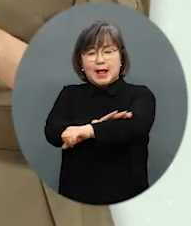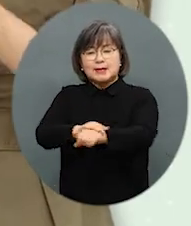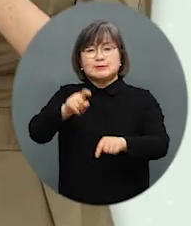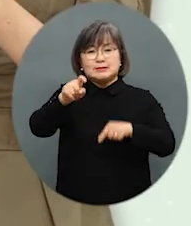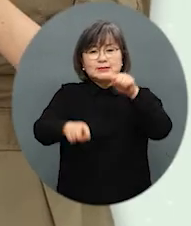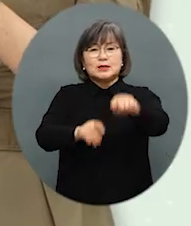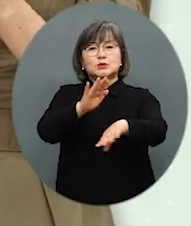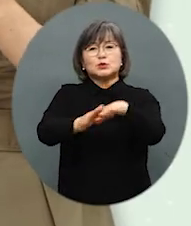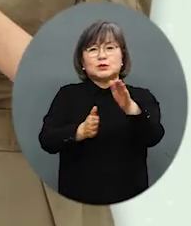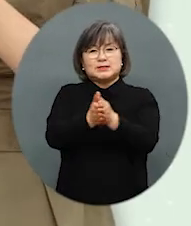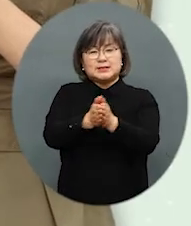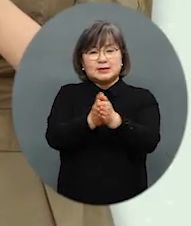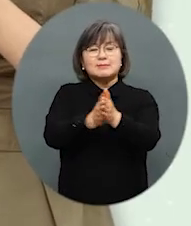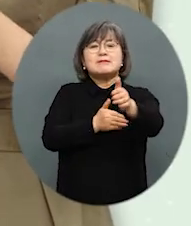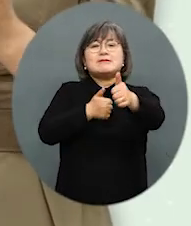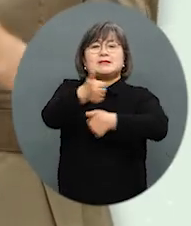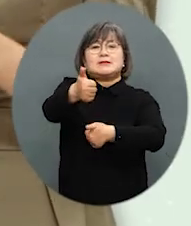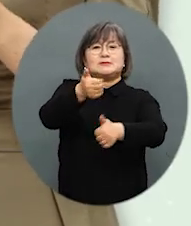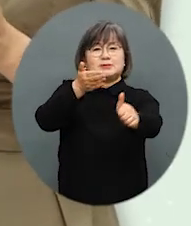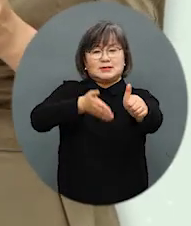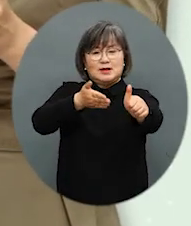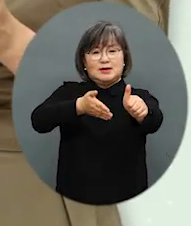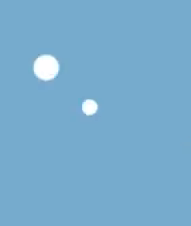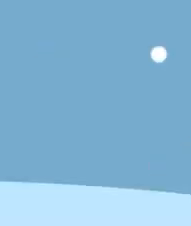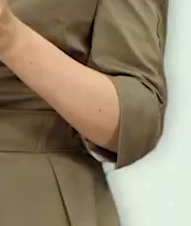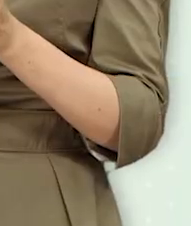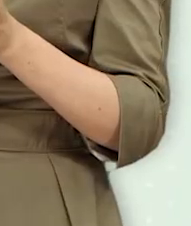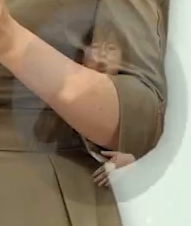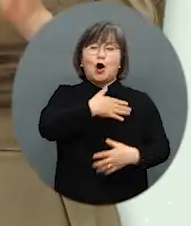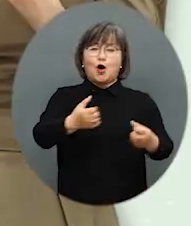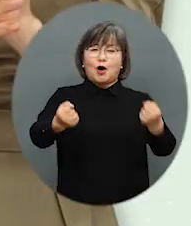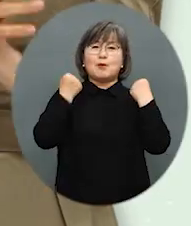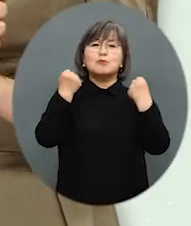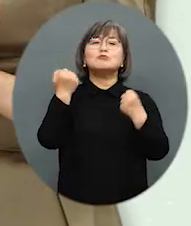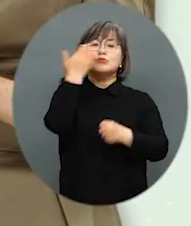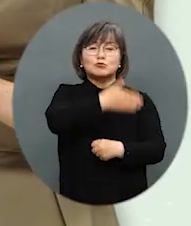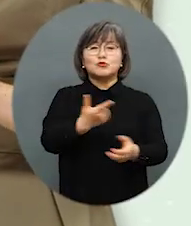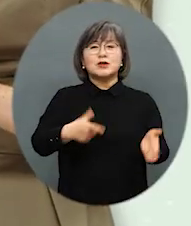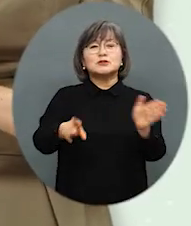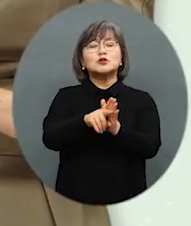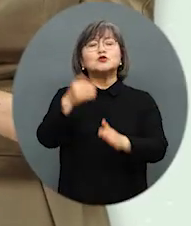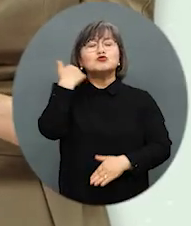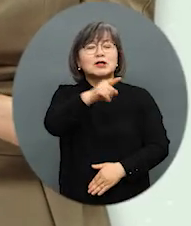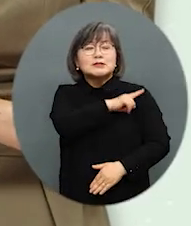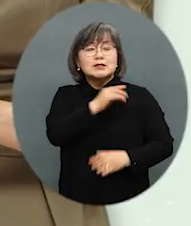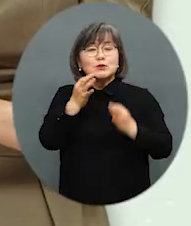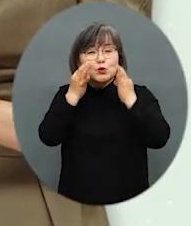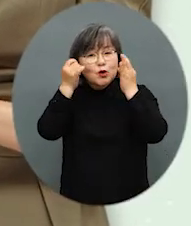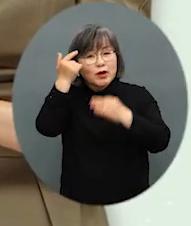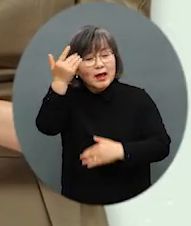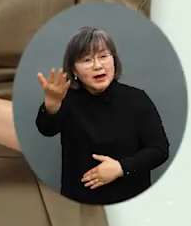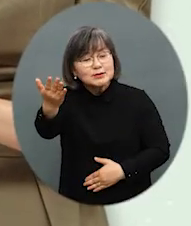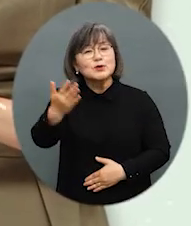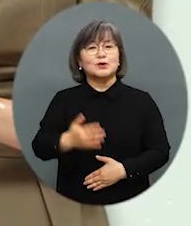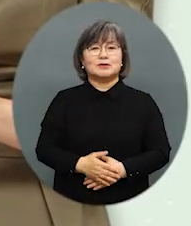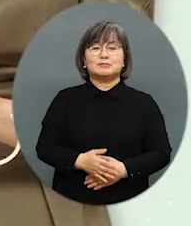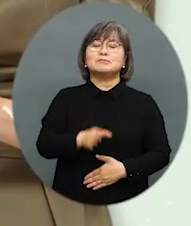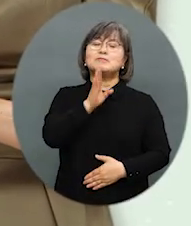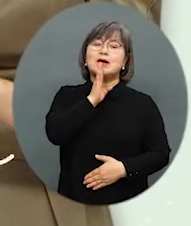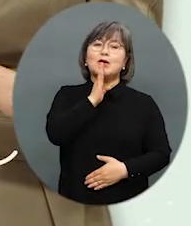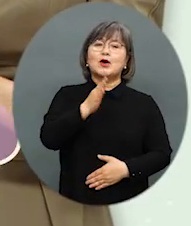여러분이 꾸준히 실천하는 손 씻기 습관으로 이겨봅시다. 건강한 몸을 위해서 누가 제일 노력해야 한다고